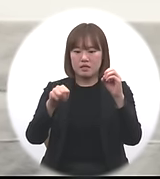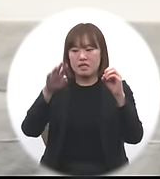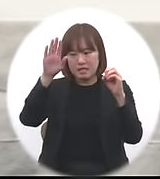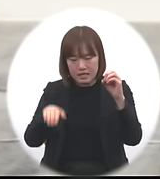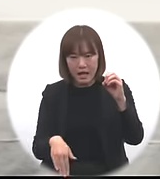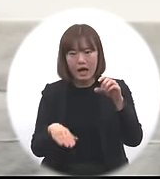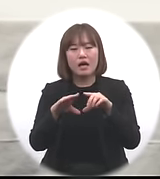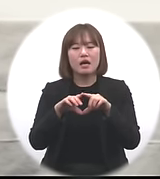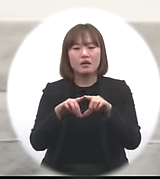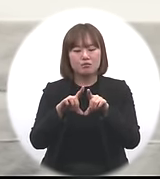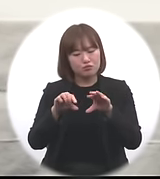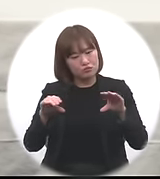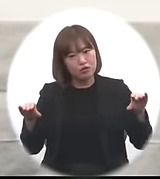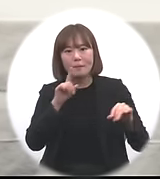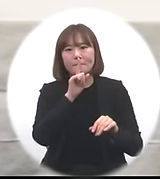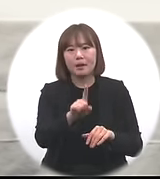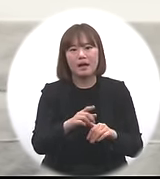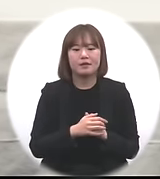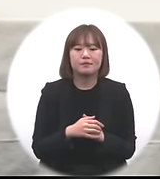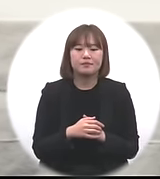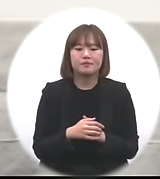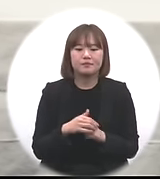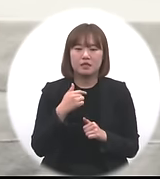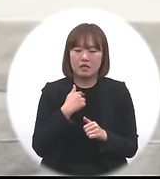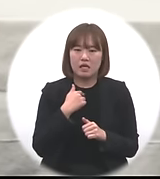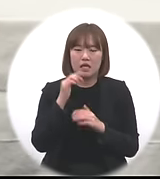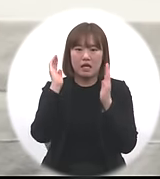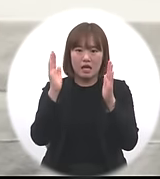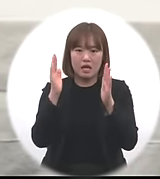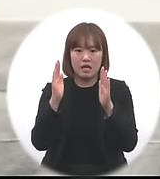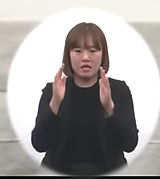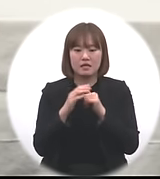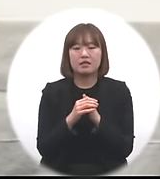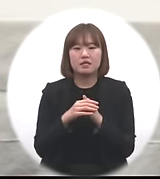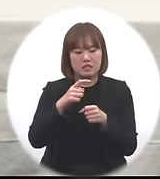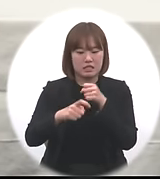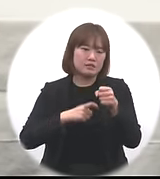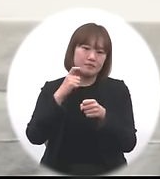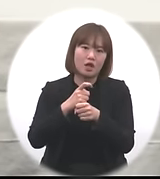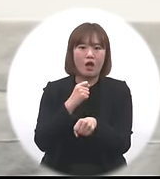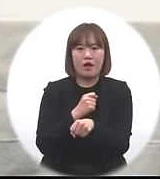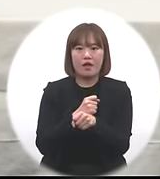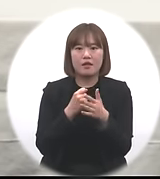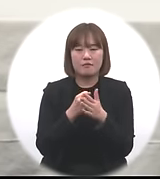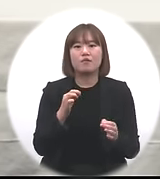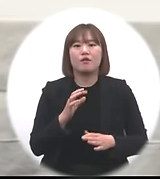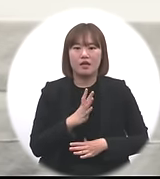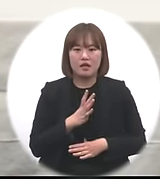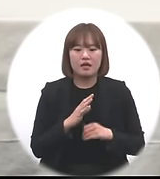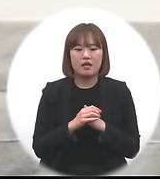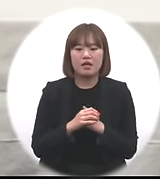자체가 0.1mm 이하를 보통 부드럽다고 얘기를 합니다. 제가 이렇게 생긴 칫솔에 관련된 강의를 이제 그 10년 넘어 하고 다니다